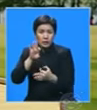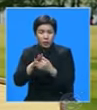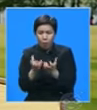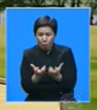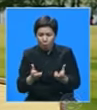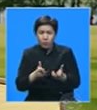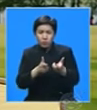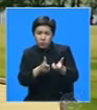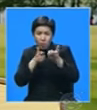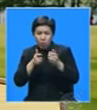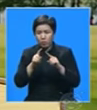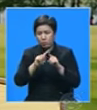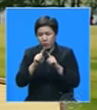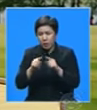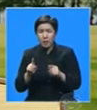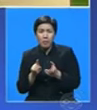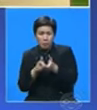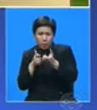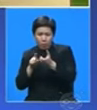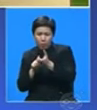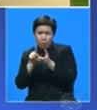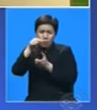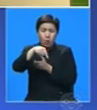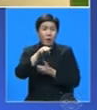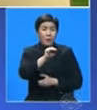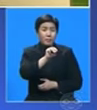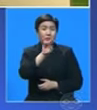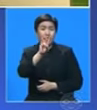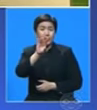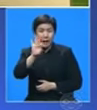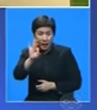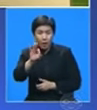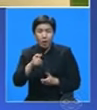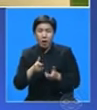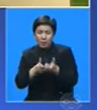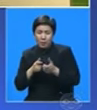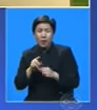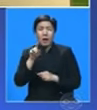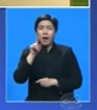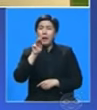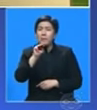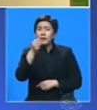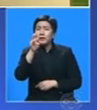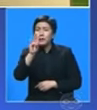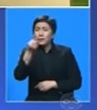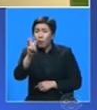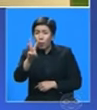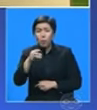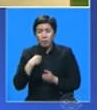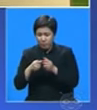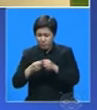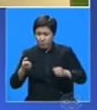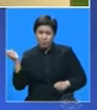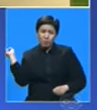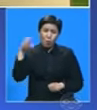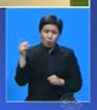ามพฤติกรรมทั้งการยิง M79การยิง M16 ขว้างระเบิดทั้งในปี53และ